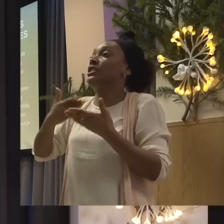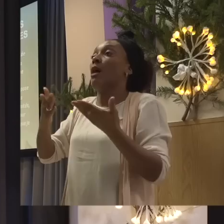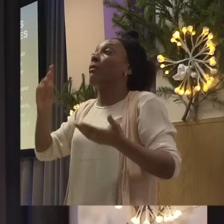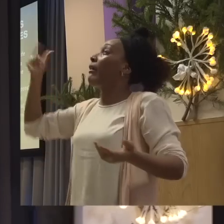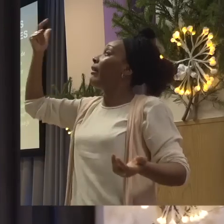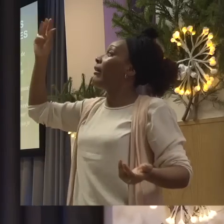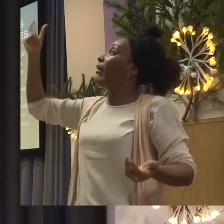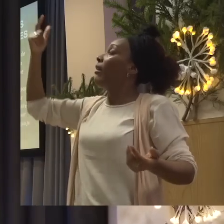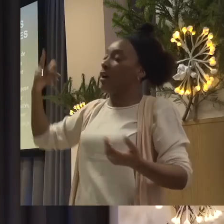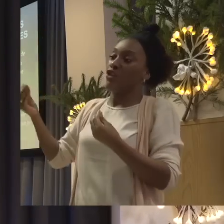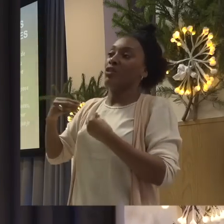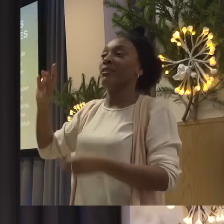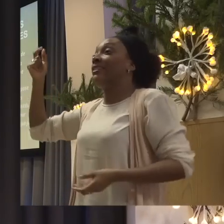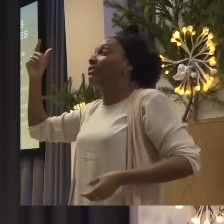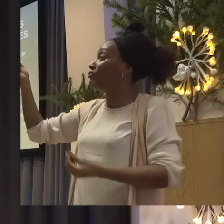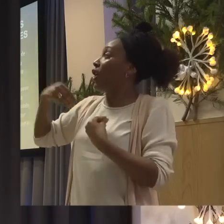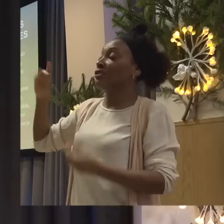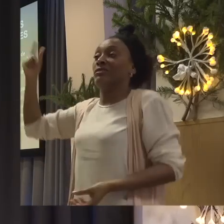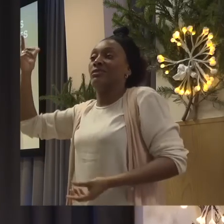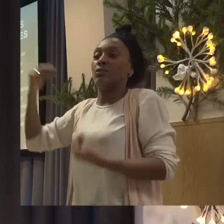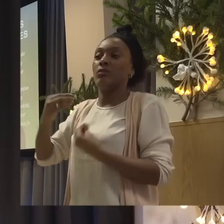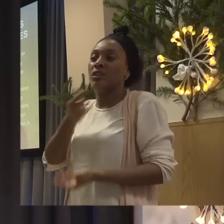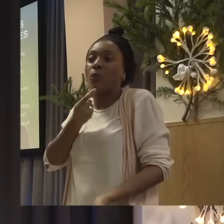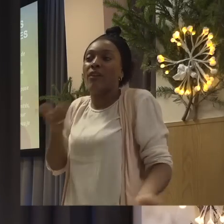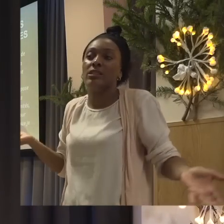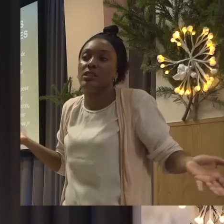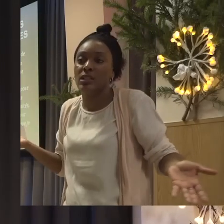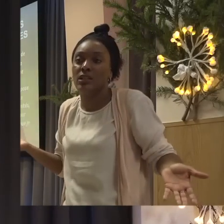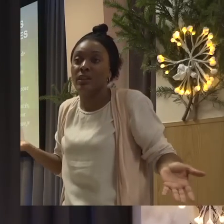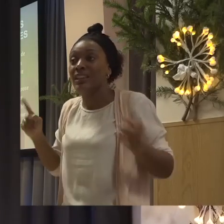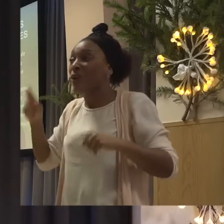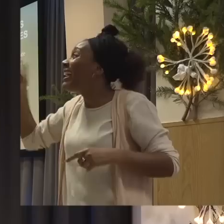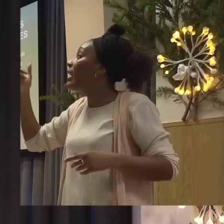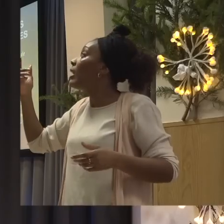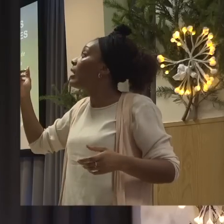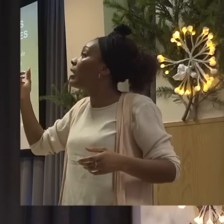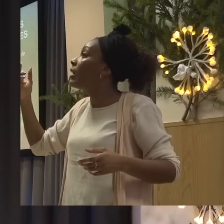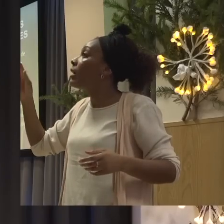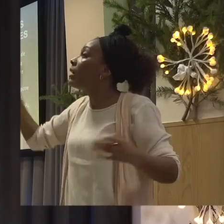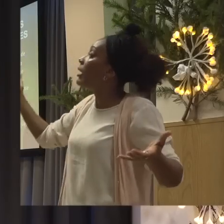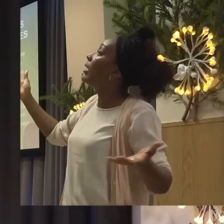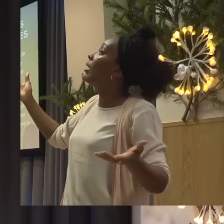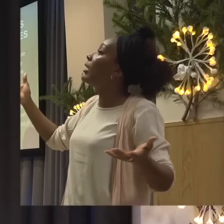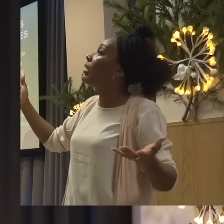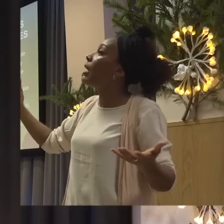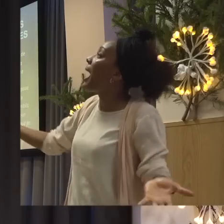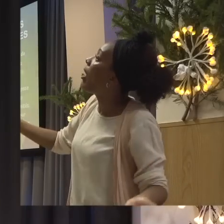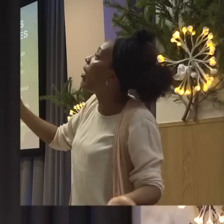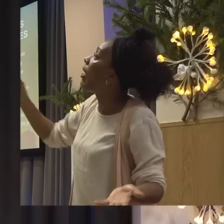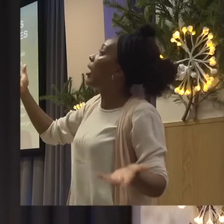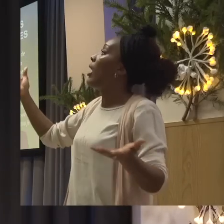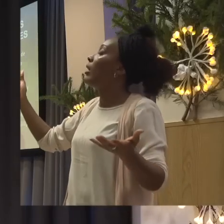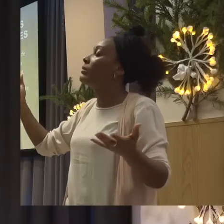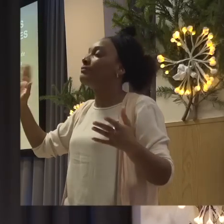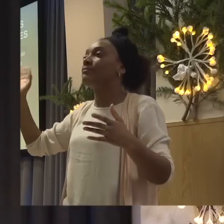le doigt, il y a la réponse. Il y a des moments où on claque le doigt, mais il n'y a pas de réponse, et on se retourne vers Dieu et dit, Seigneur, je sais que tu es